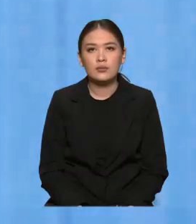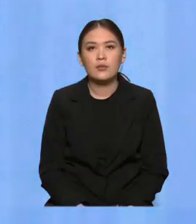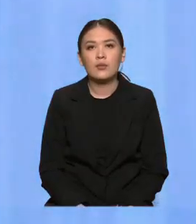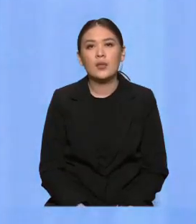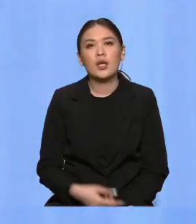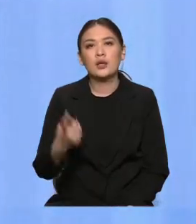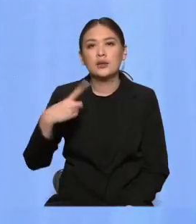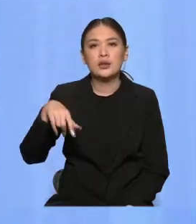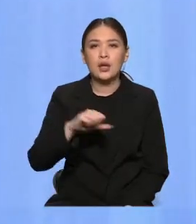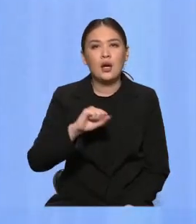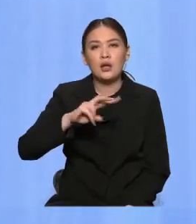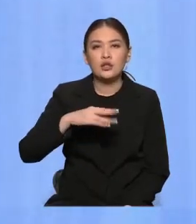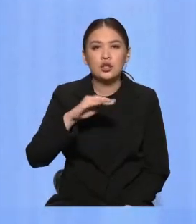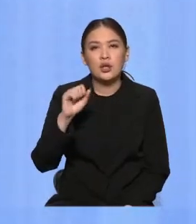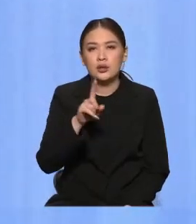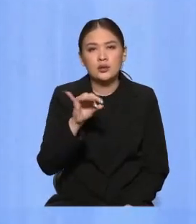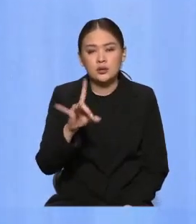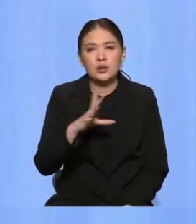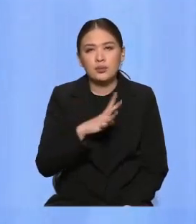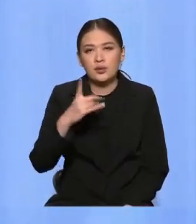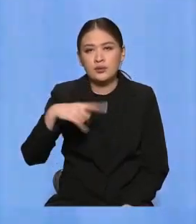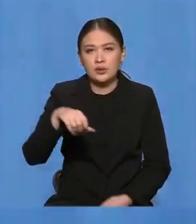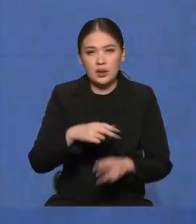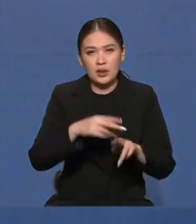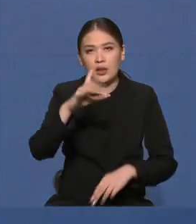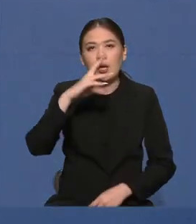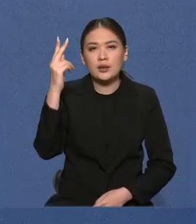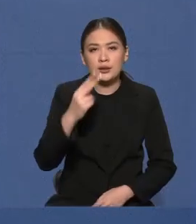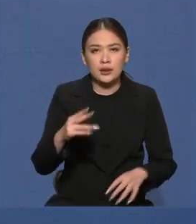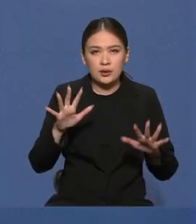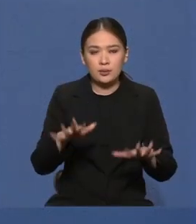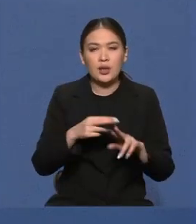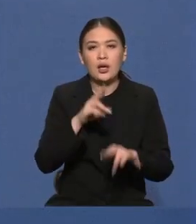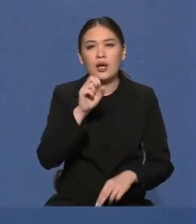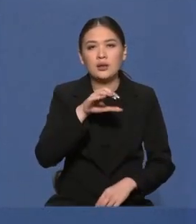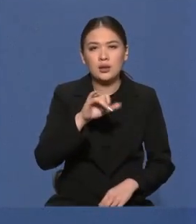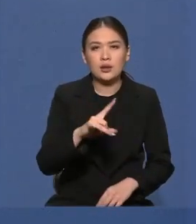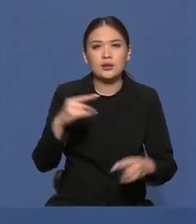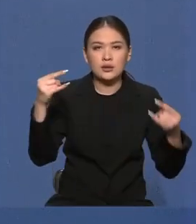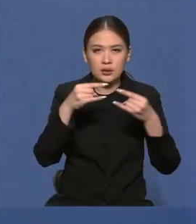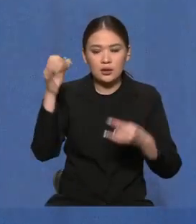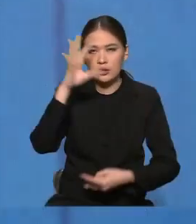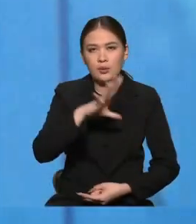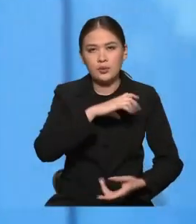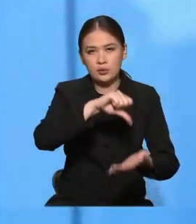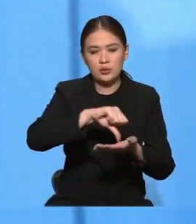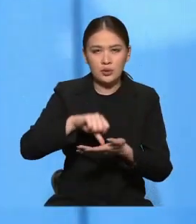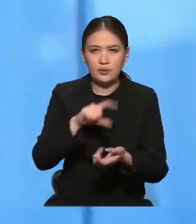в рамках недели с аль-джазира проходящей в эти дни в Астане руководители катарской телекомпании встретились с коллективом